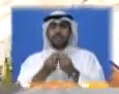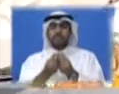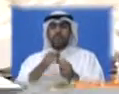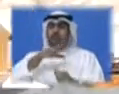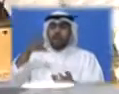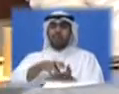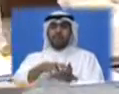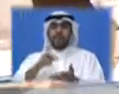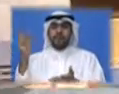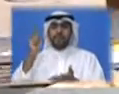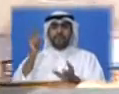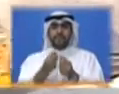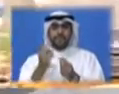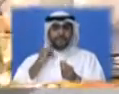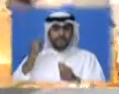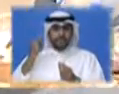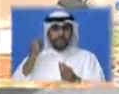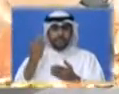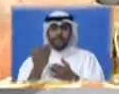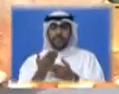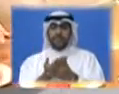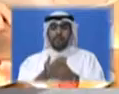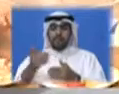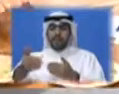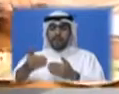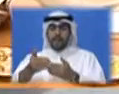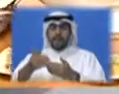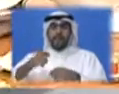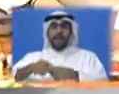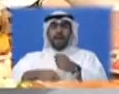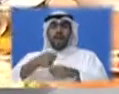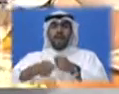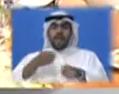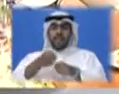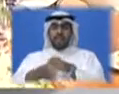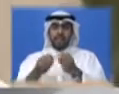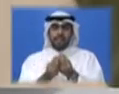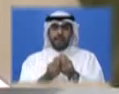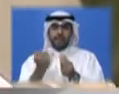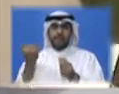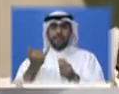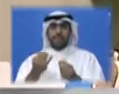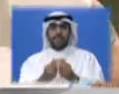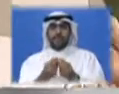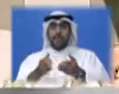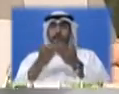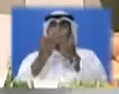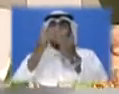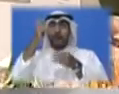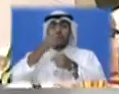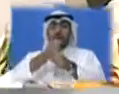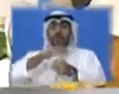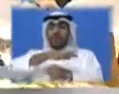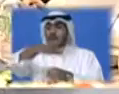العربية والإسلامية بمناسبة قرب حلول عيد الأضحى المبارك، داعيا المولى القدير أن يعيدها